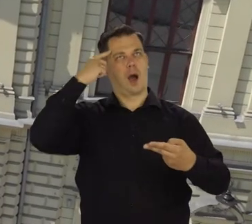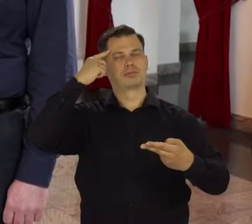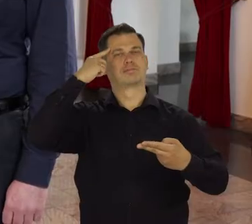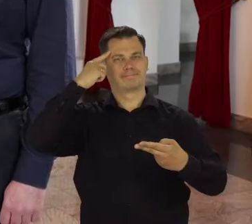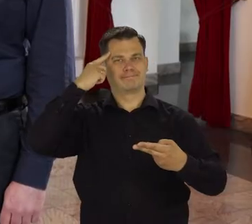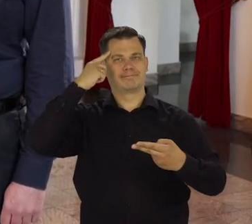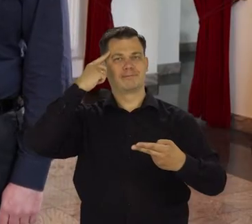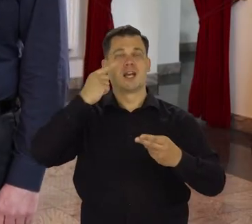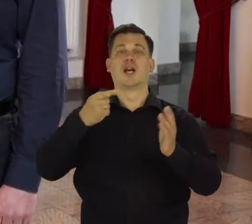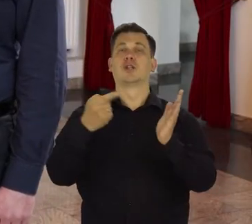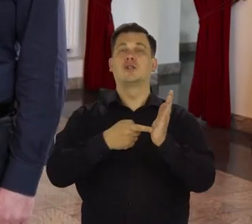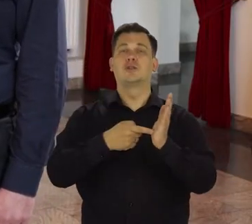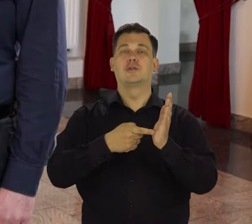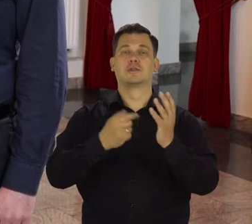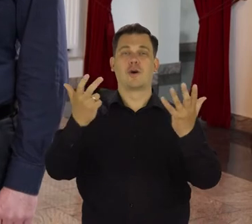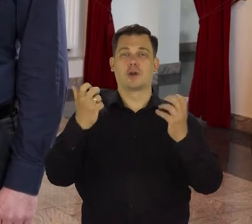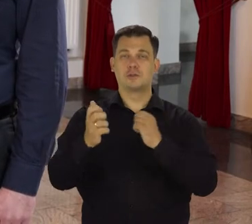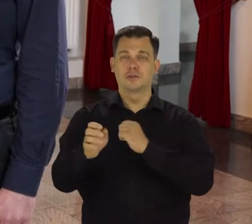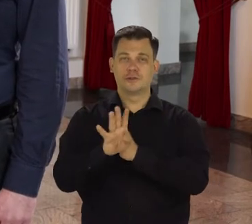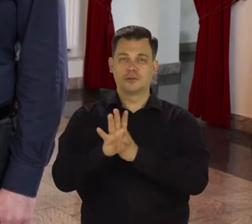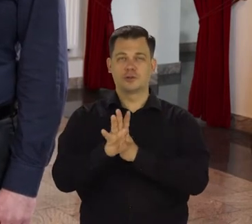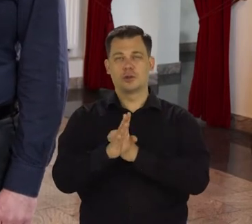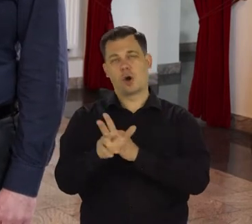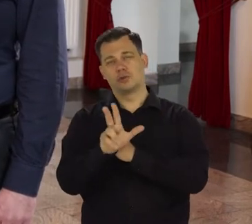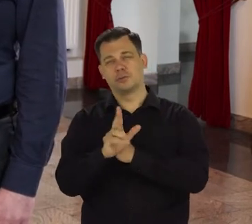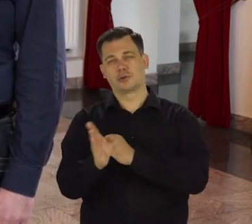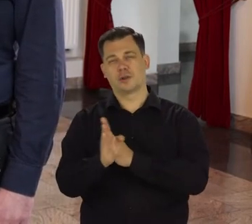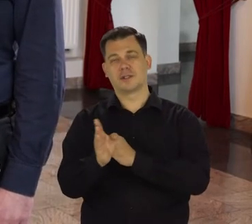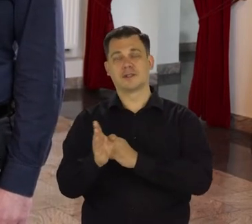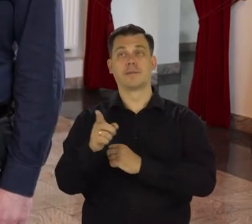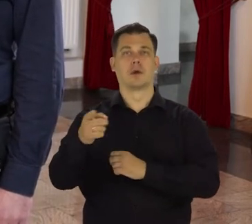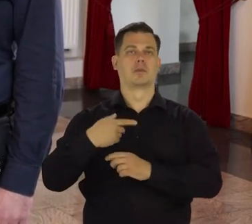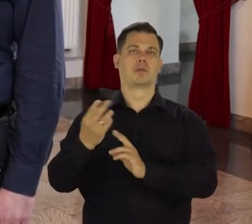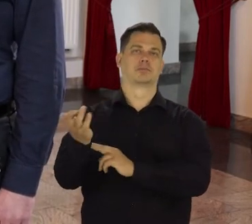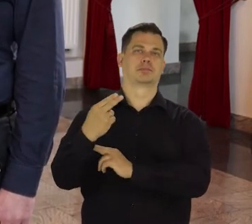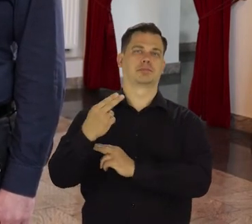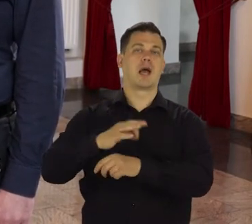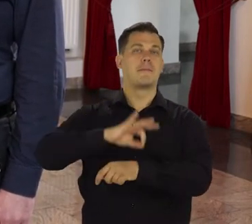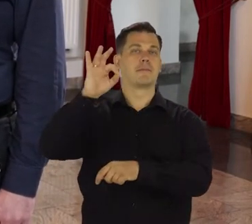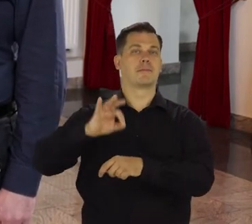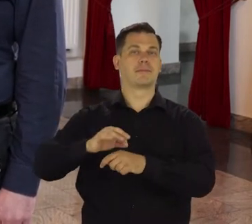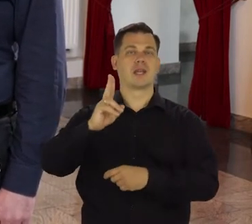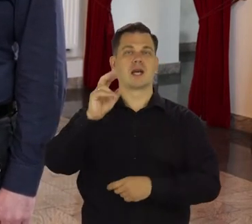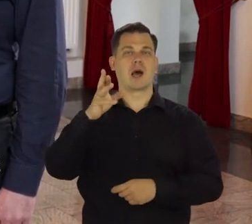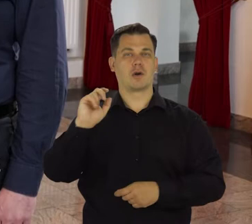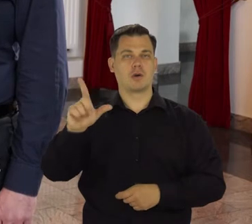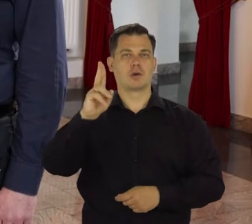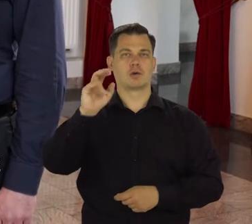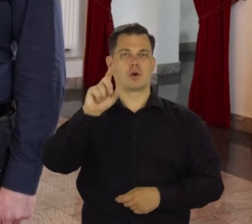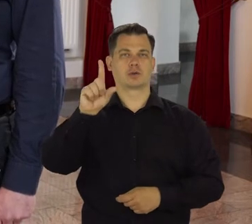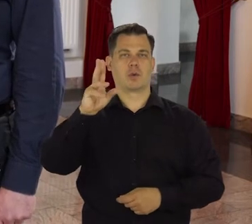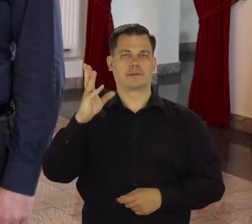powrócono. Na początku lat 80. wieku XIX zatrudniono do projektu tego teatru inżyniera